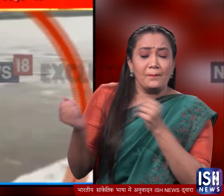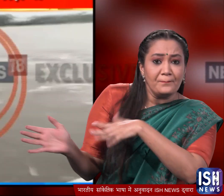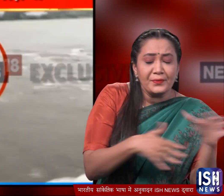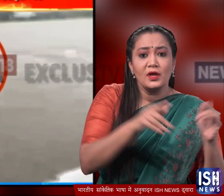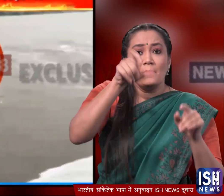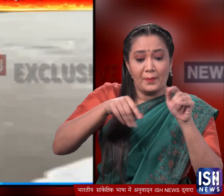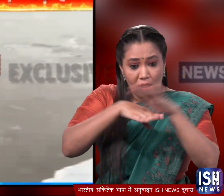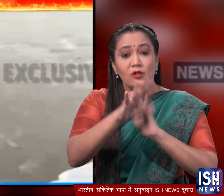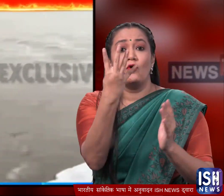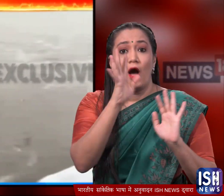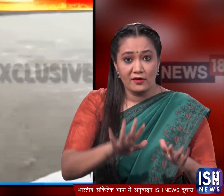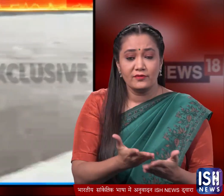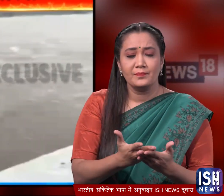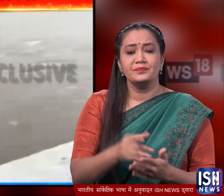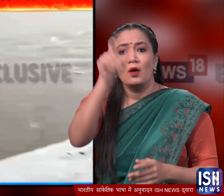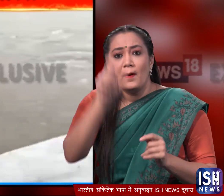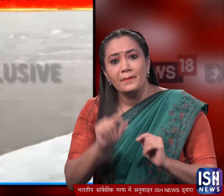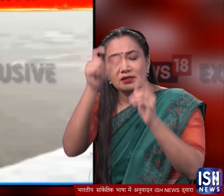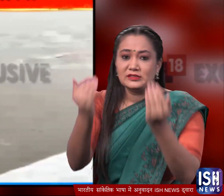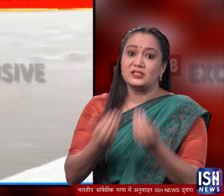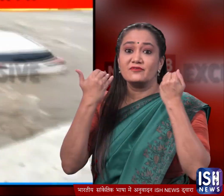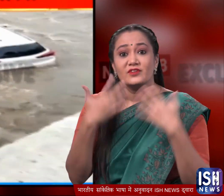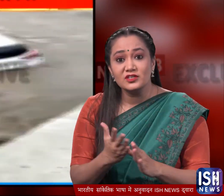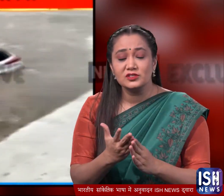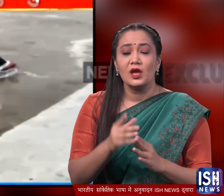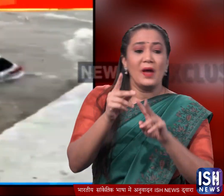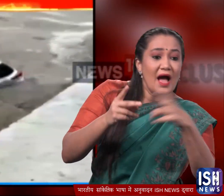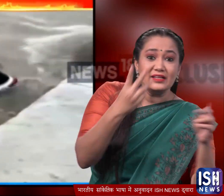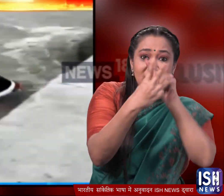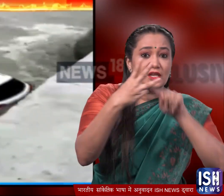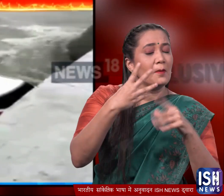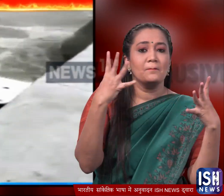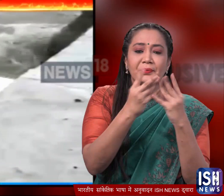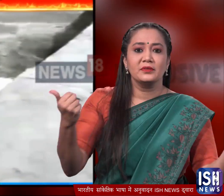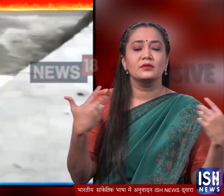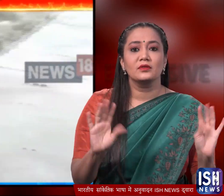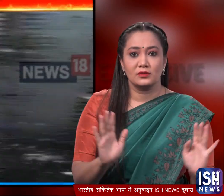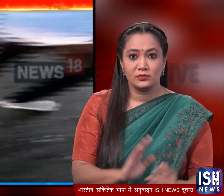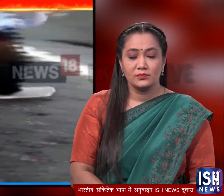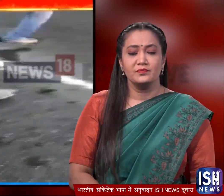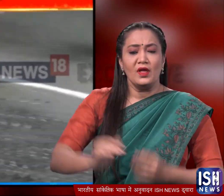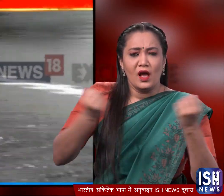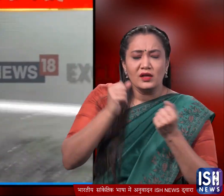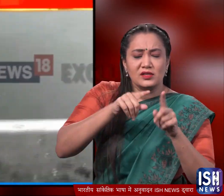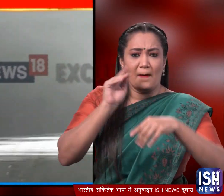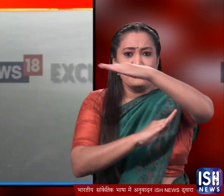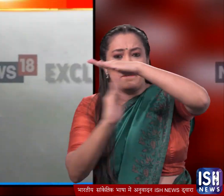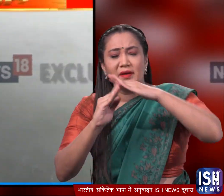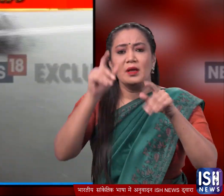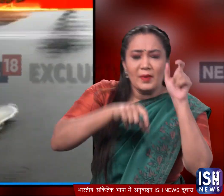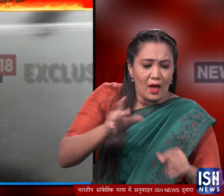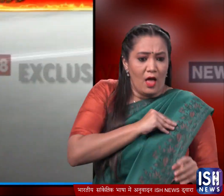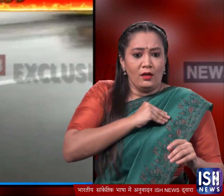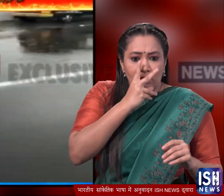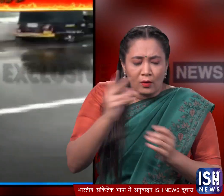में आई उसमें 4 लोग सवार थे, जिनमें एक को तो बचा लिया गया, लेकिन बाकी लोगों का कोई सुराग नहीं मिला। इस कार को देख एक पुल पर खड़े कुछ